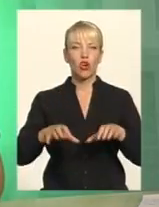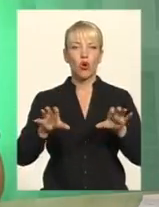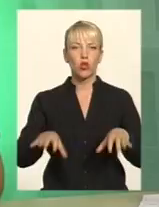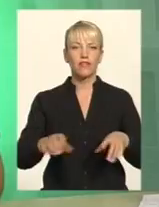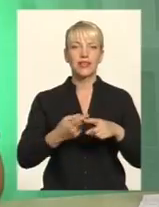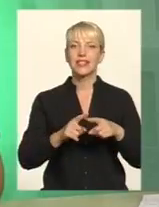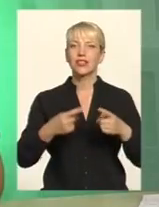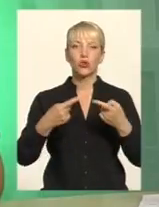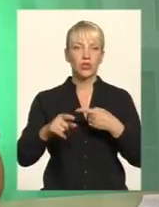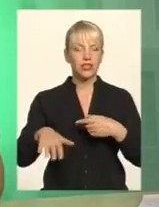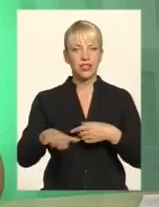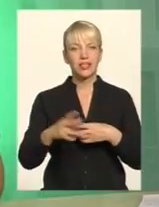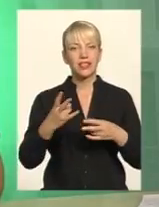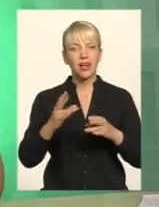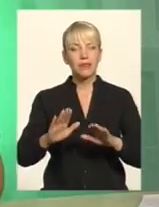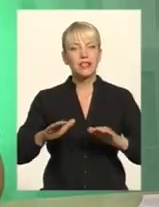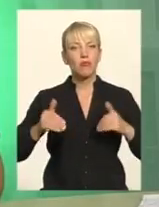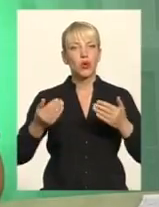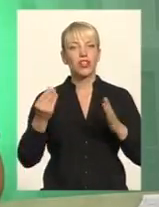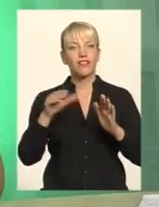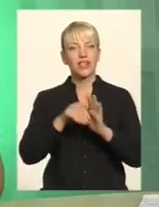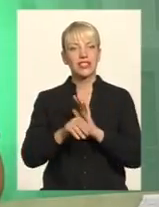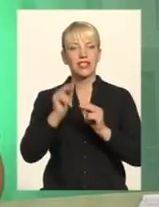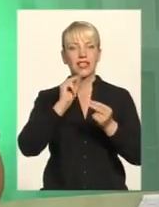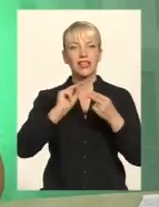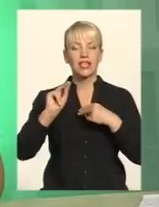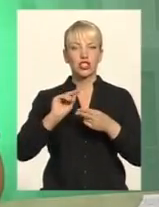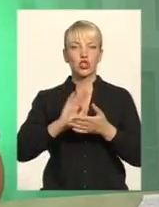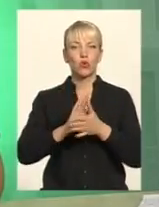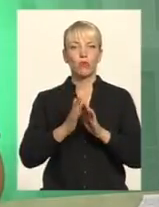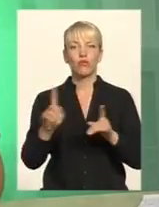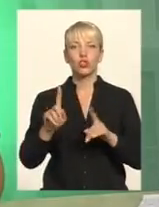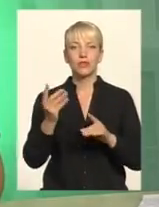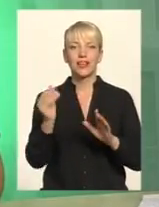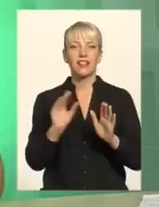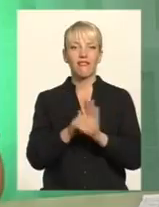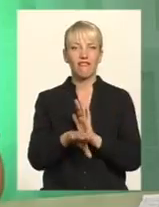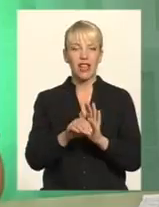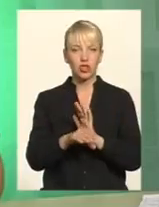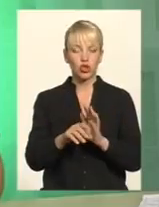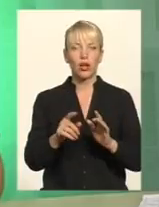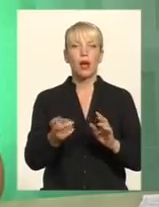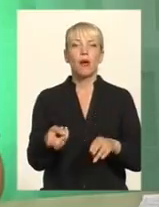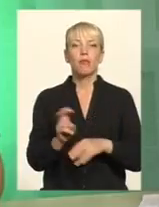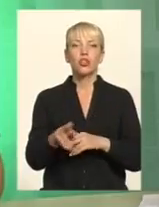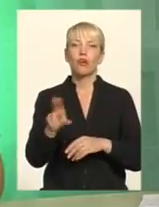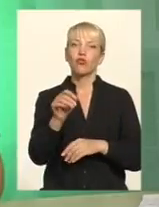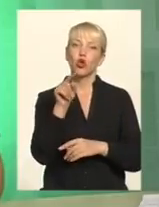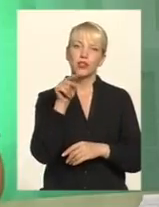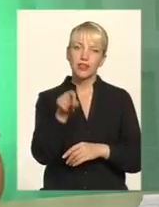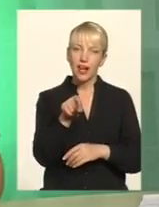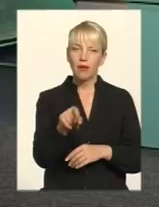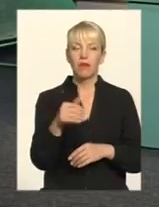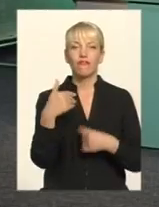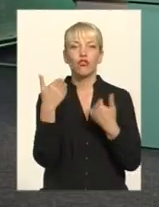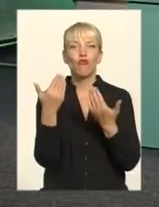запропонувати інвестору умови кращі, щоб цей інвестор прийшов з невеликим виробництвом чи чимось до тебе, саме в твою громаду, і розвивав